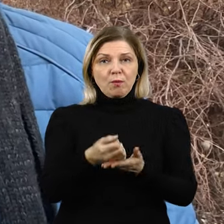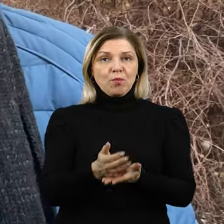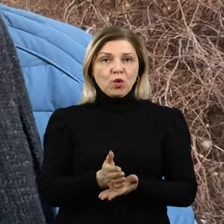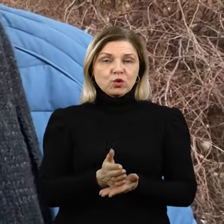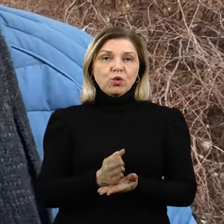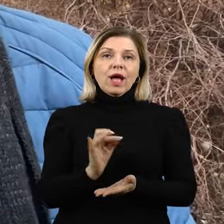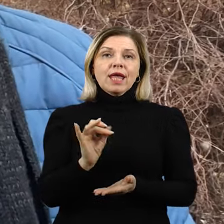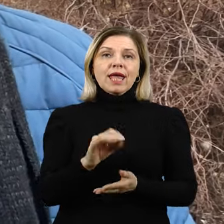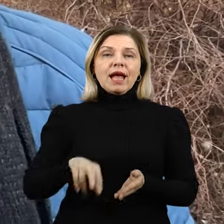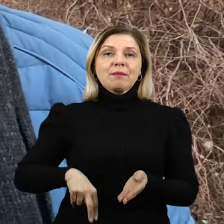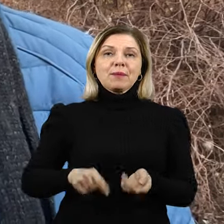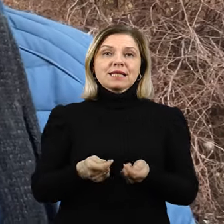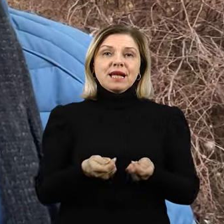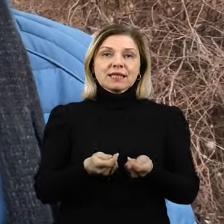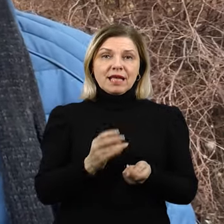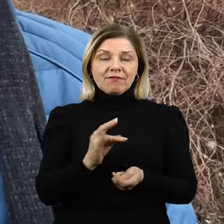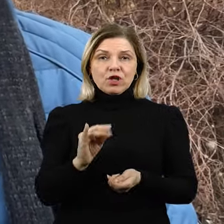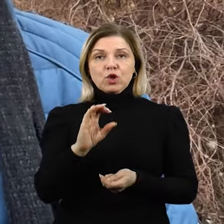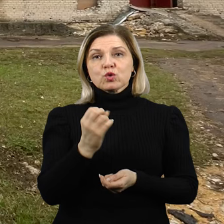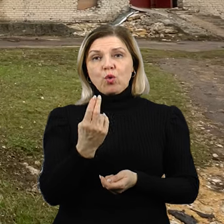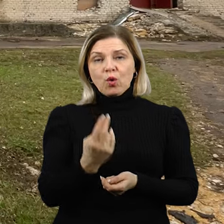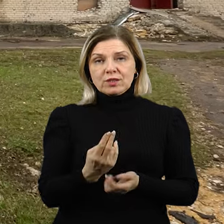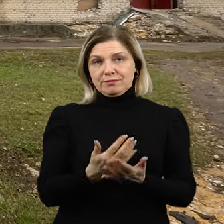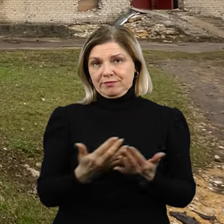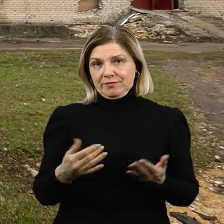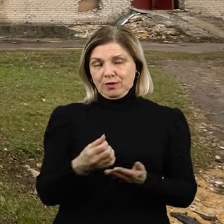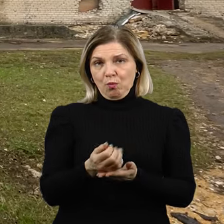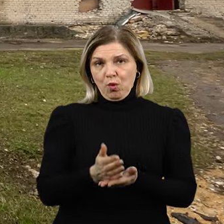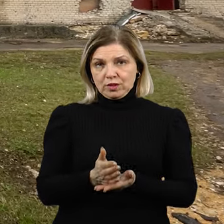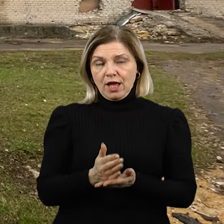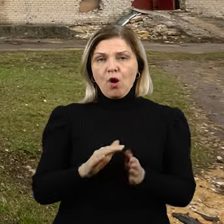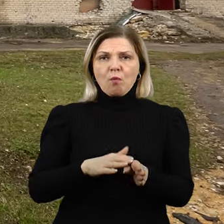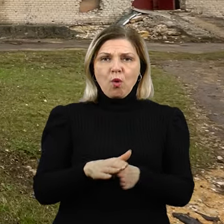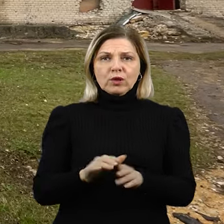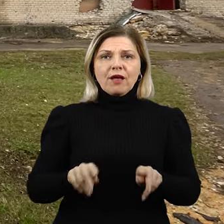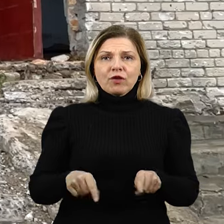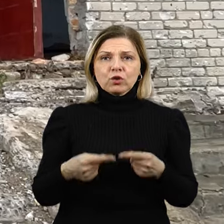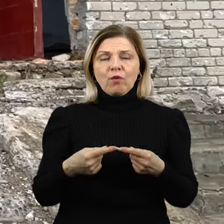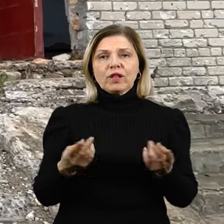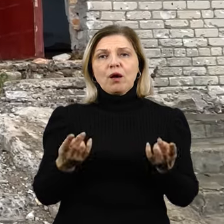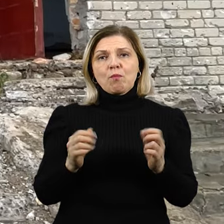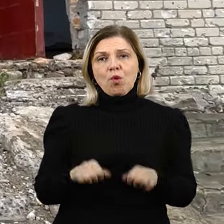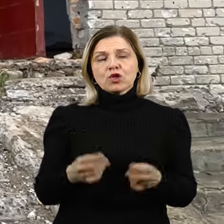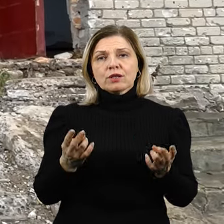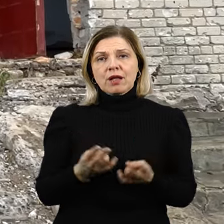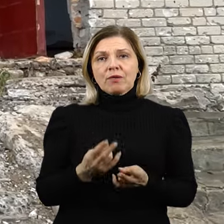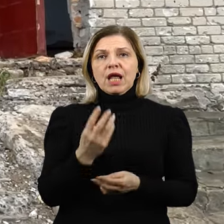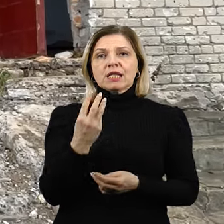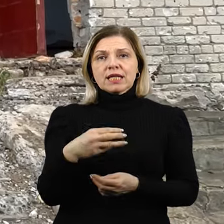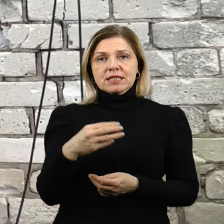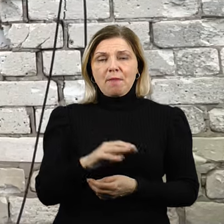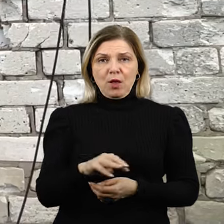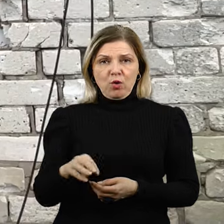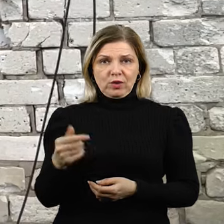і адміністративні послуги, соціальні послуги. На повне відновлення будівлі може знадобитися до 30 мільйонів